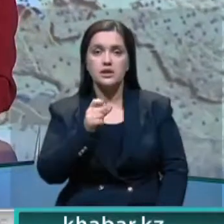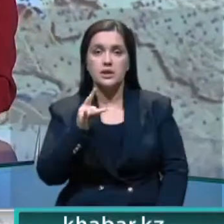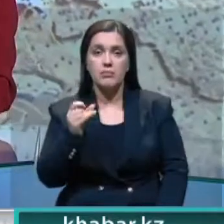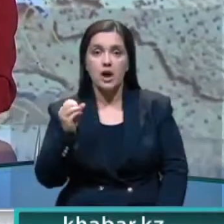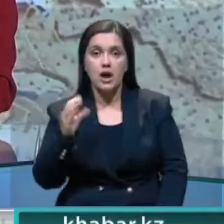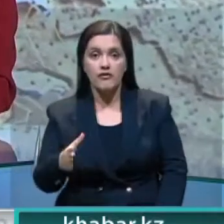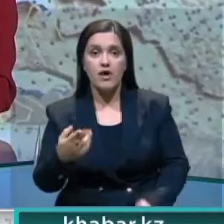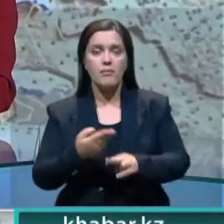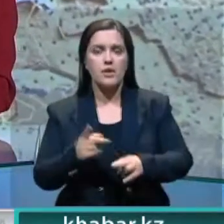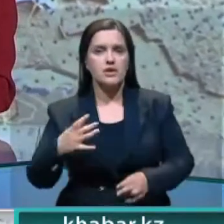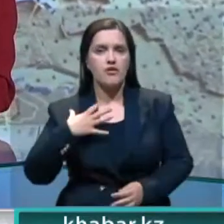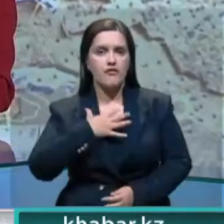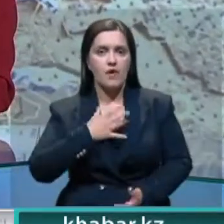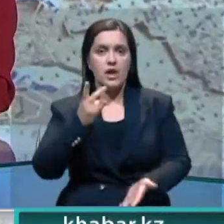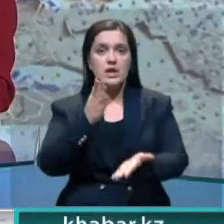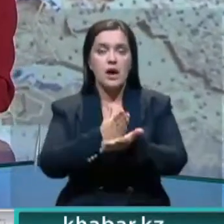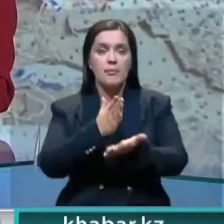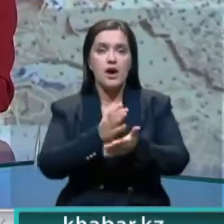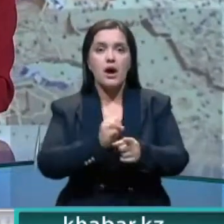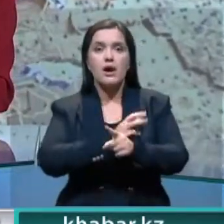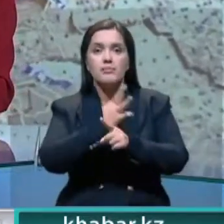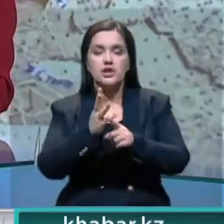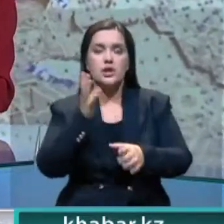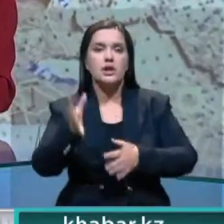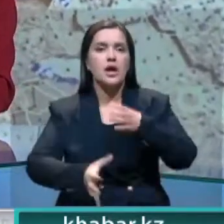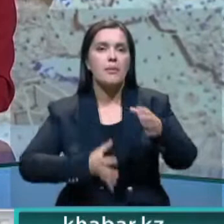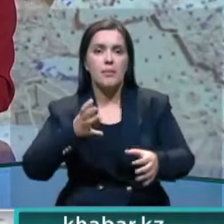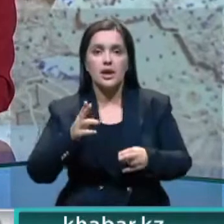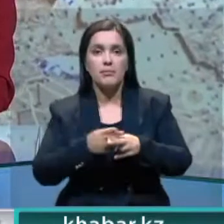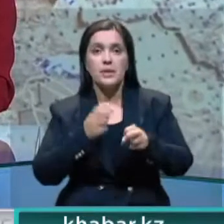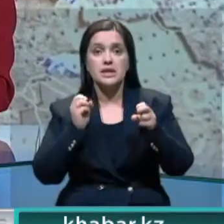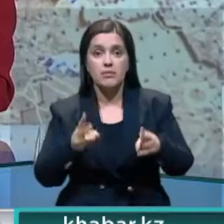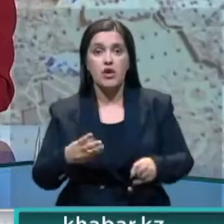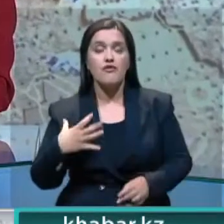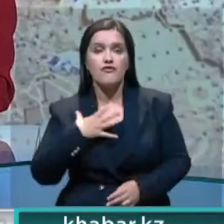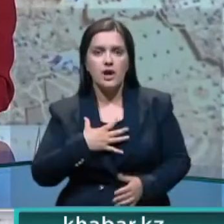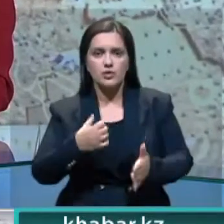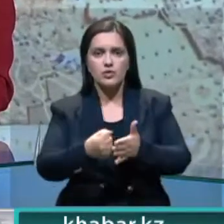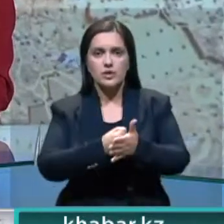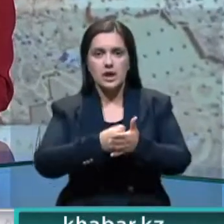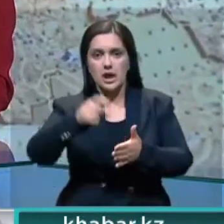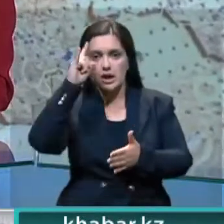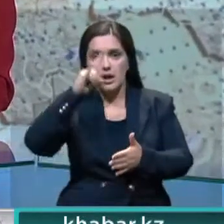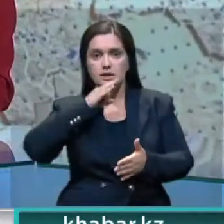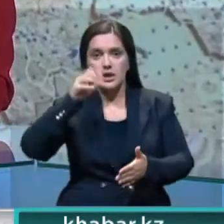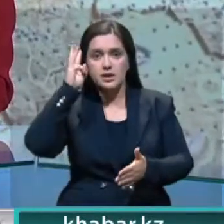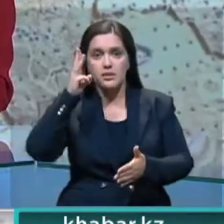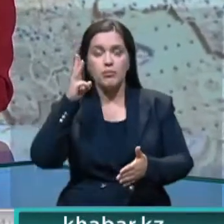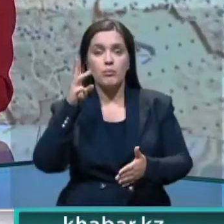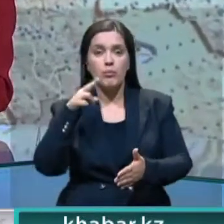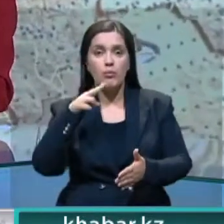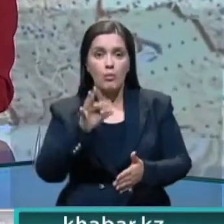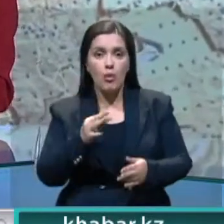значимость деятельности, направленной на обеспечение глобальной безопасности, подчеркнув важность усилий казахстанской дипломатии по